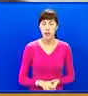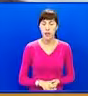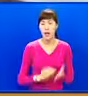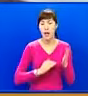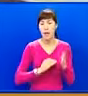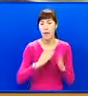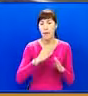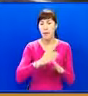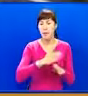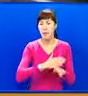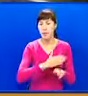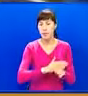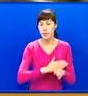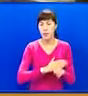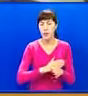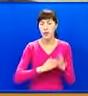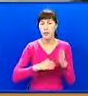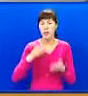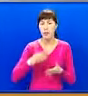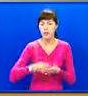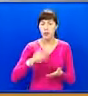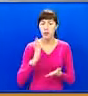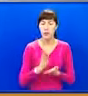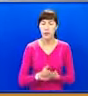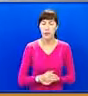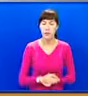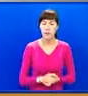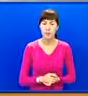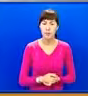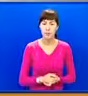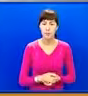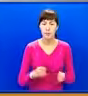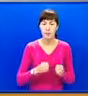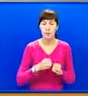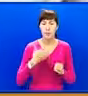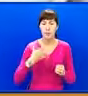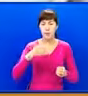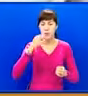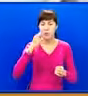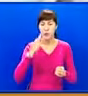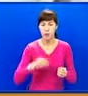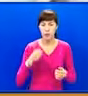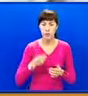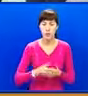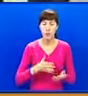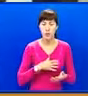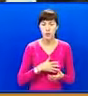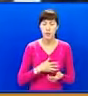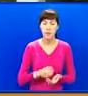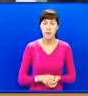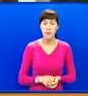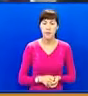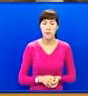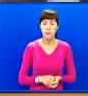Дәрінің бағалары да жаңағы азық-түліктің бағалары да сезіліп. Ну на 10-15% көбейеді, но қымбаттады. Хорошо подорожали.